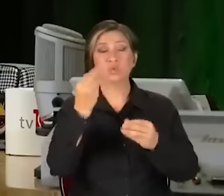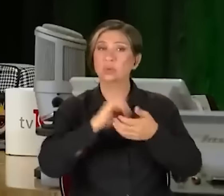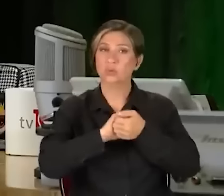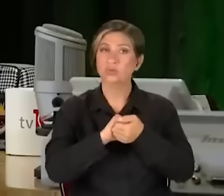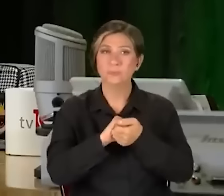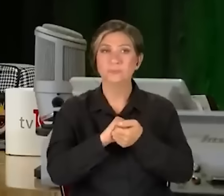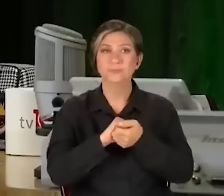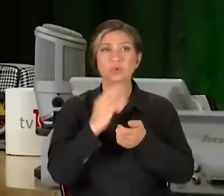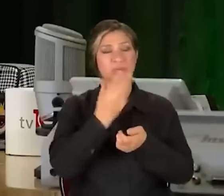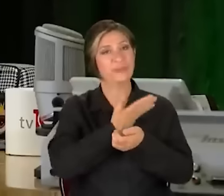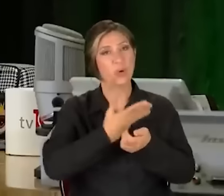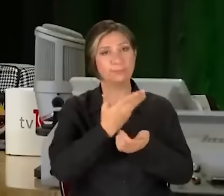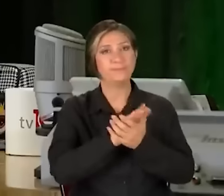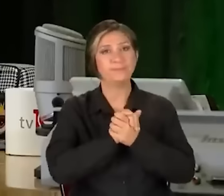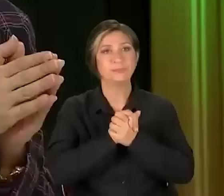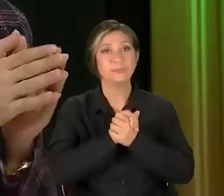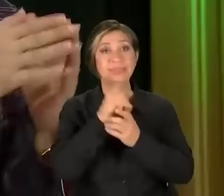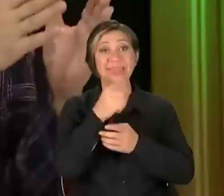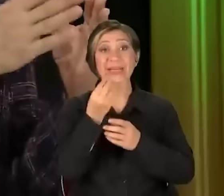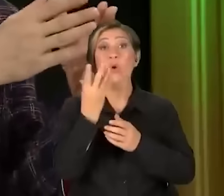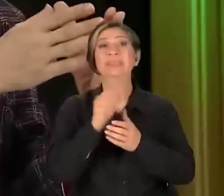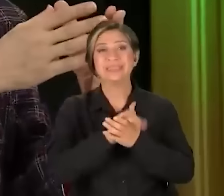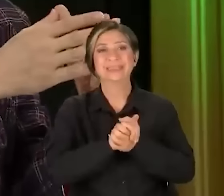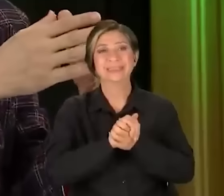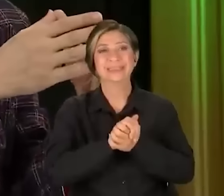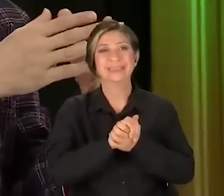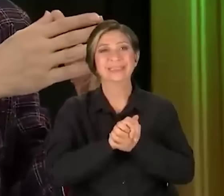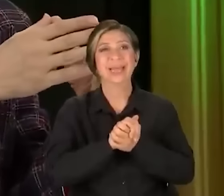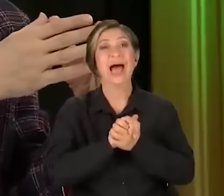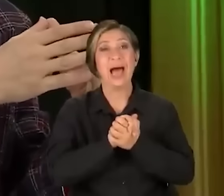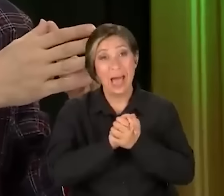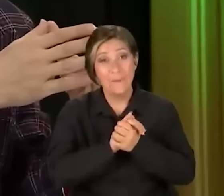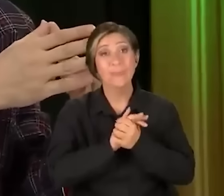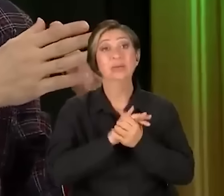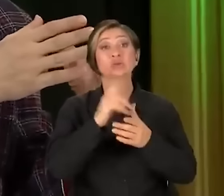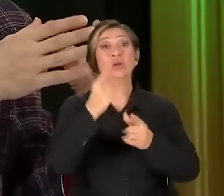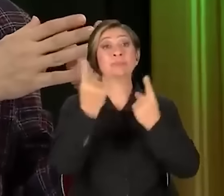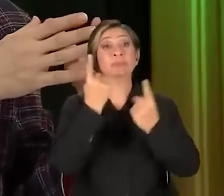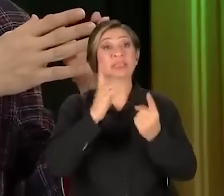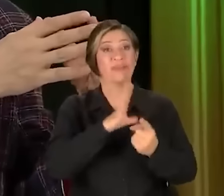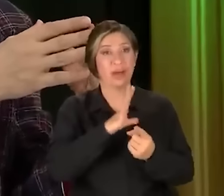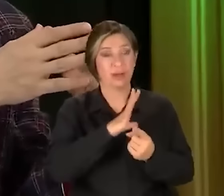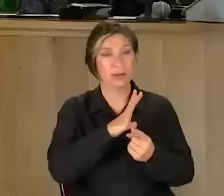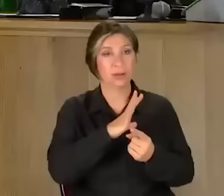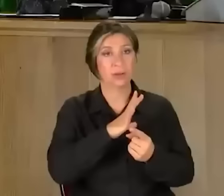dostum. Aynı zamanda çok da seviyorum. Senden iyi olmasın. Ama şöyle bir şey var.